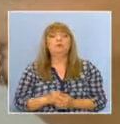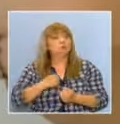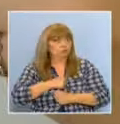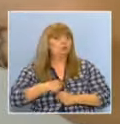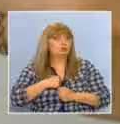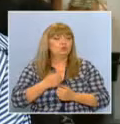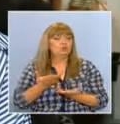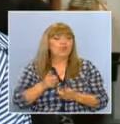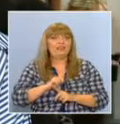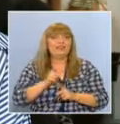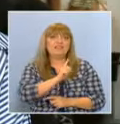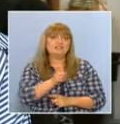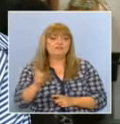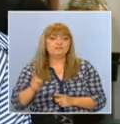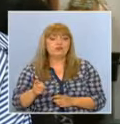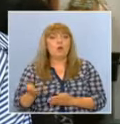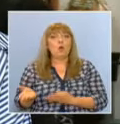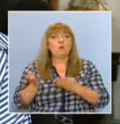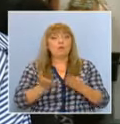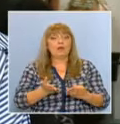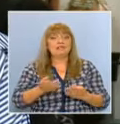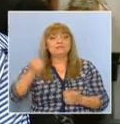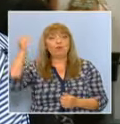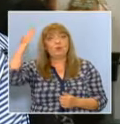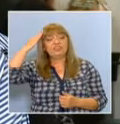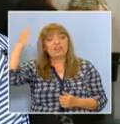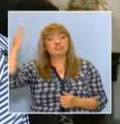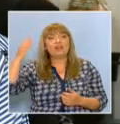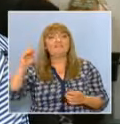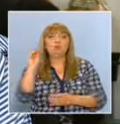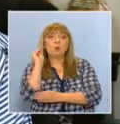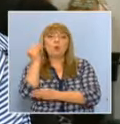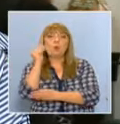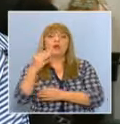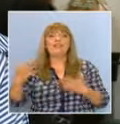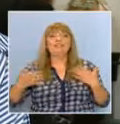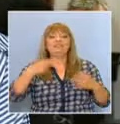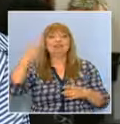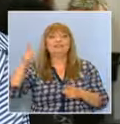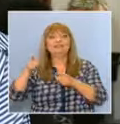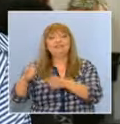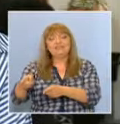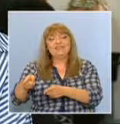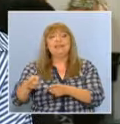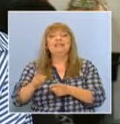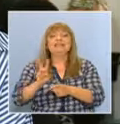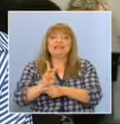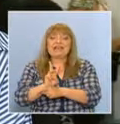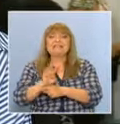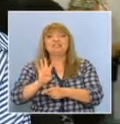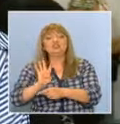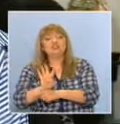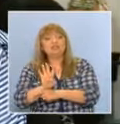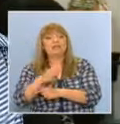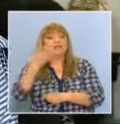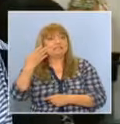Трудно е, не е за всеки. Поканени сме от Държавен куклен театър в тяхна постановка, чиято премиера ще бъде на 13 и